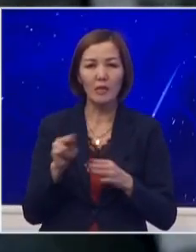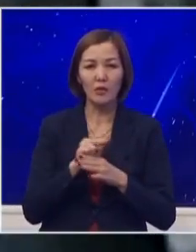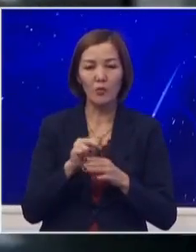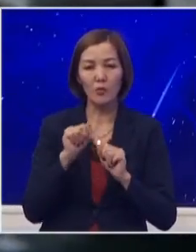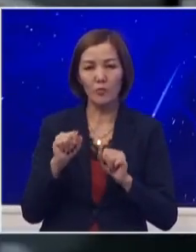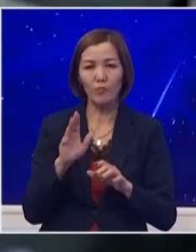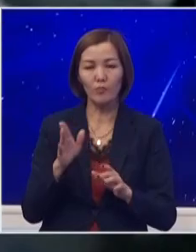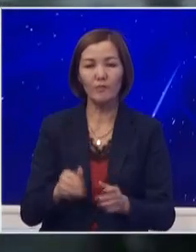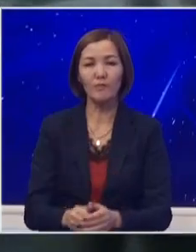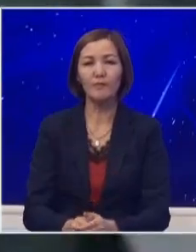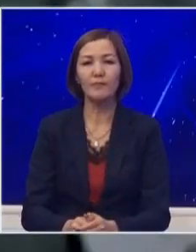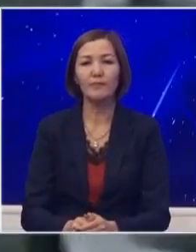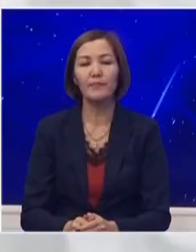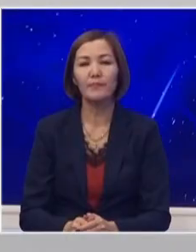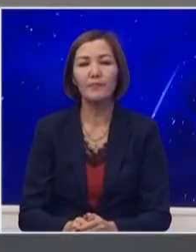дейді мамандар.